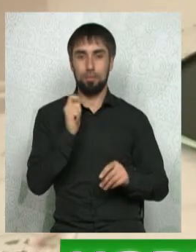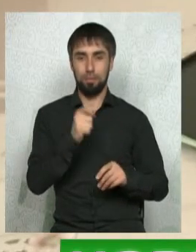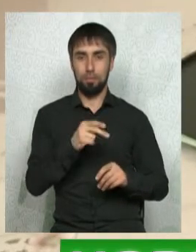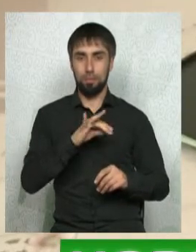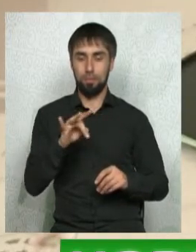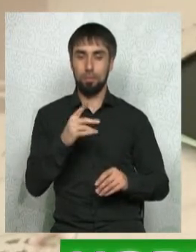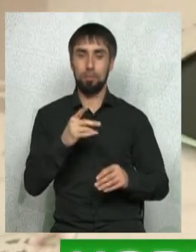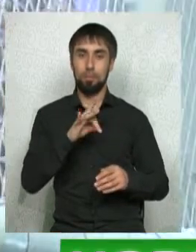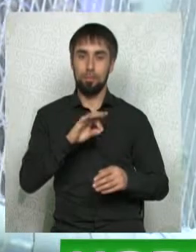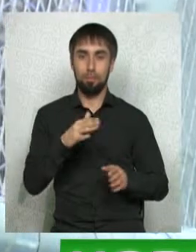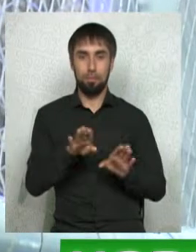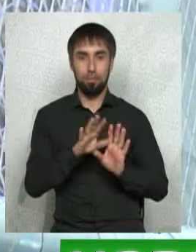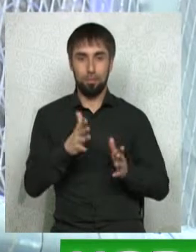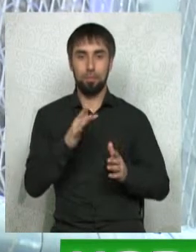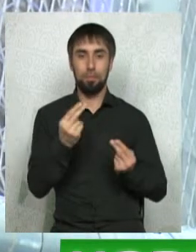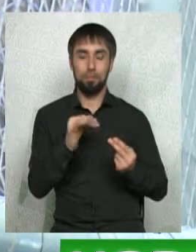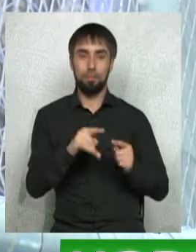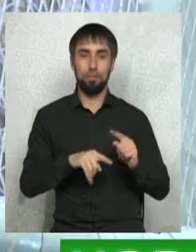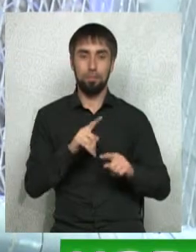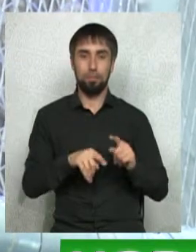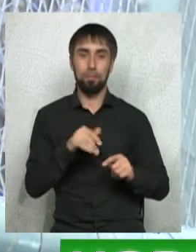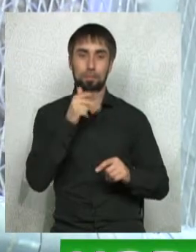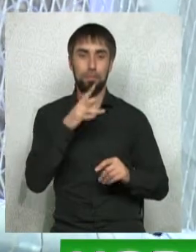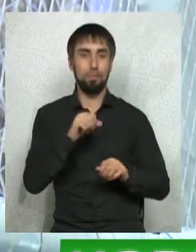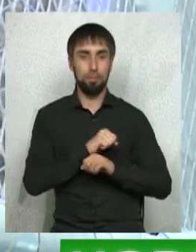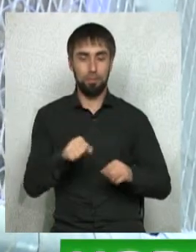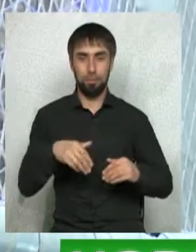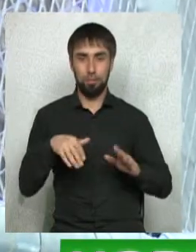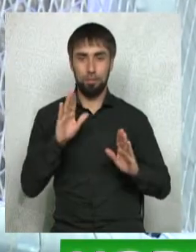менее важную роль в таких случаях играют и родители, которым нельзя